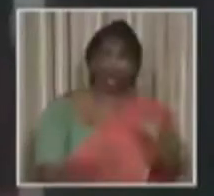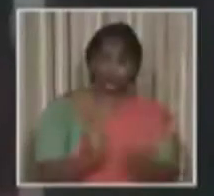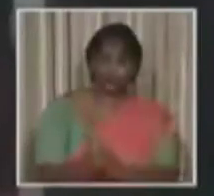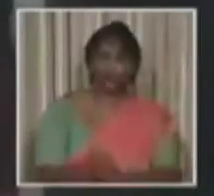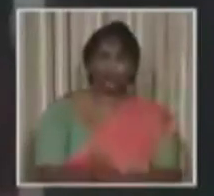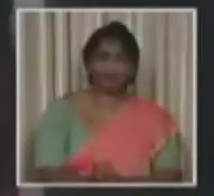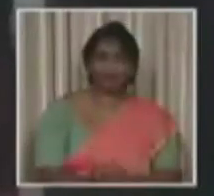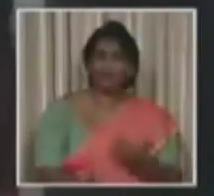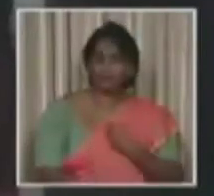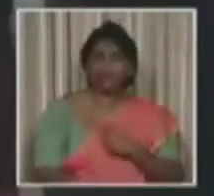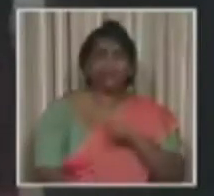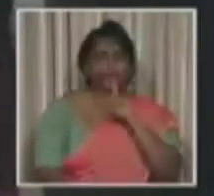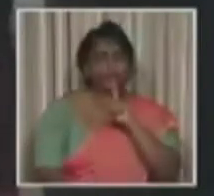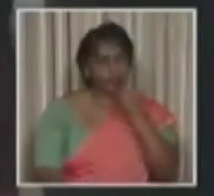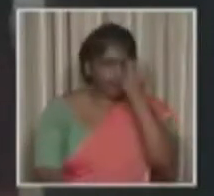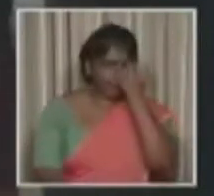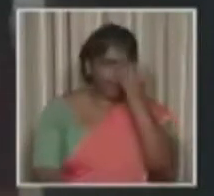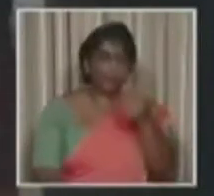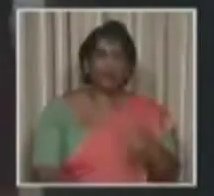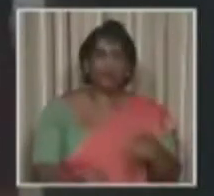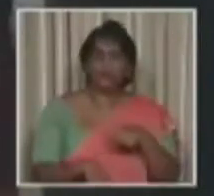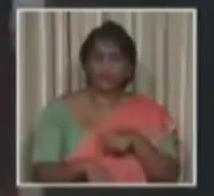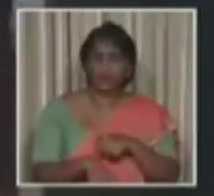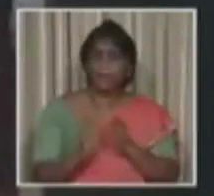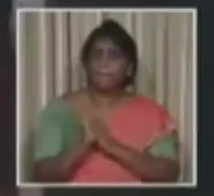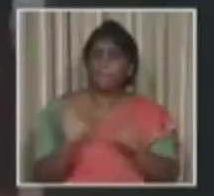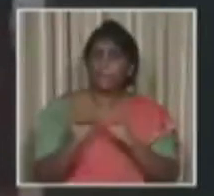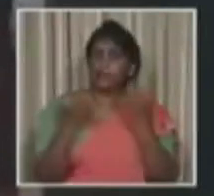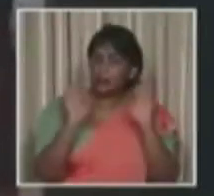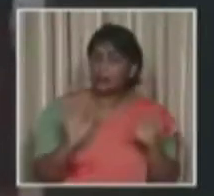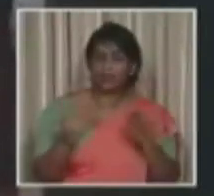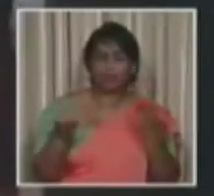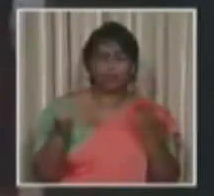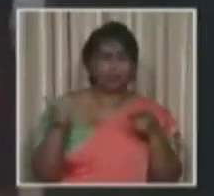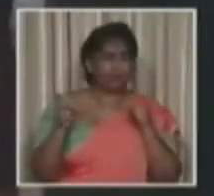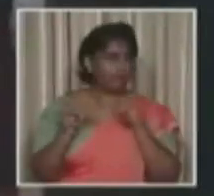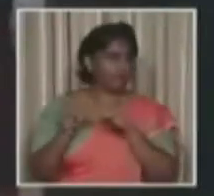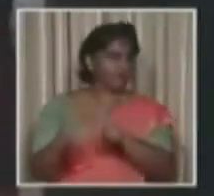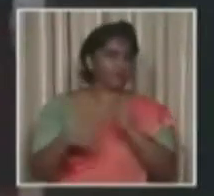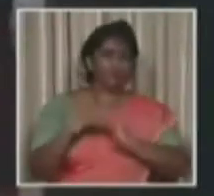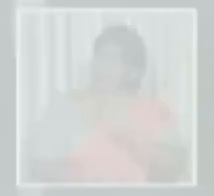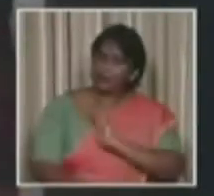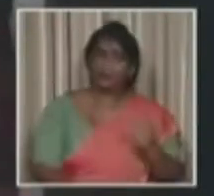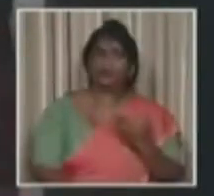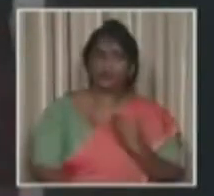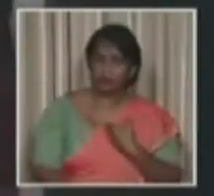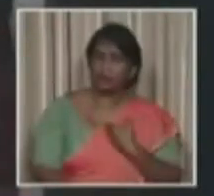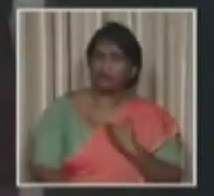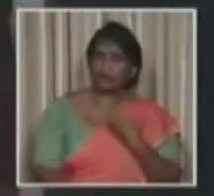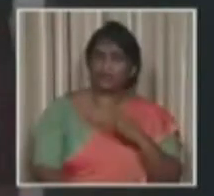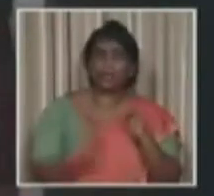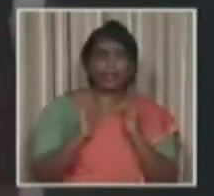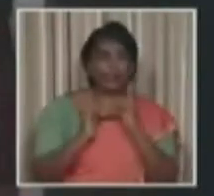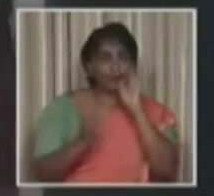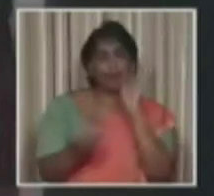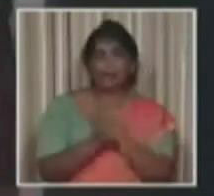කමිටුවලට? මම ඉල්ලීමක් කරනවා මේ අවස්ථාවේ මේ මාධ්‍ය නිදහස අහුරන ක්‍රියාවලියන් වලට යොමු වෙන්න එපා. මේ ඔන්ලයින් සේෆ්ටි